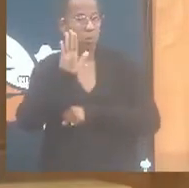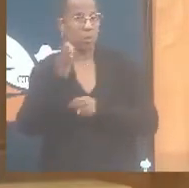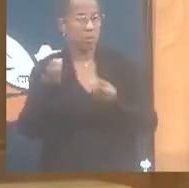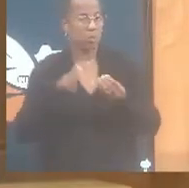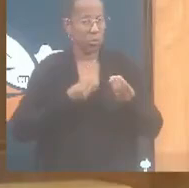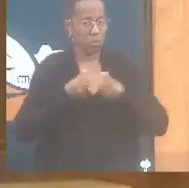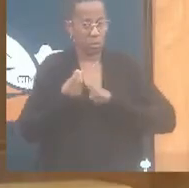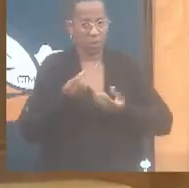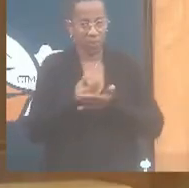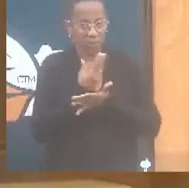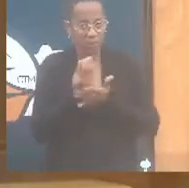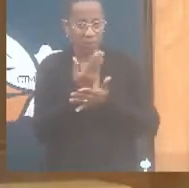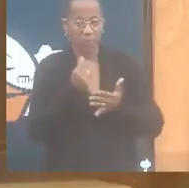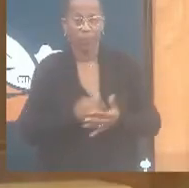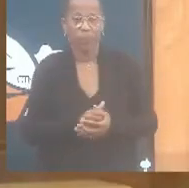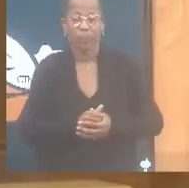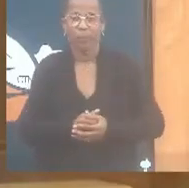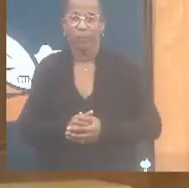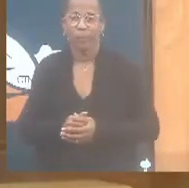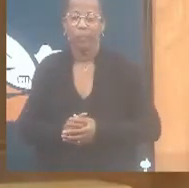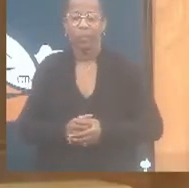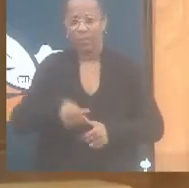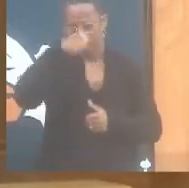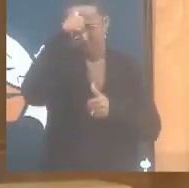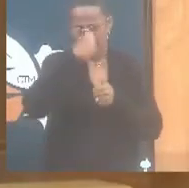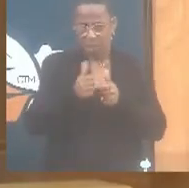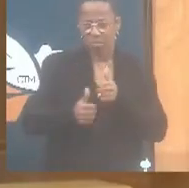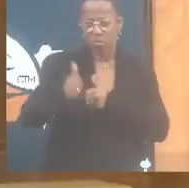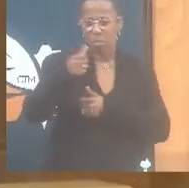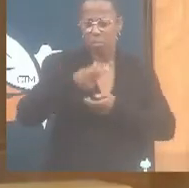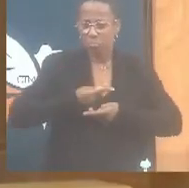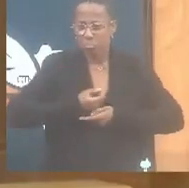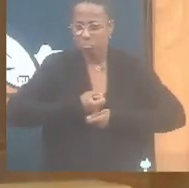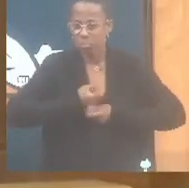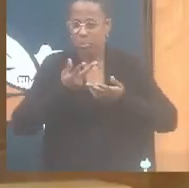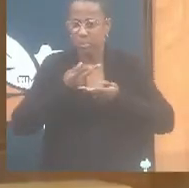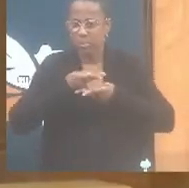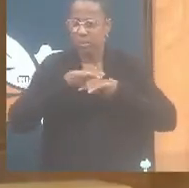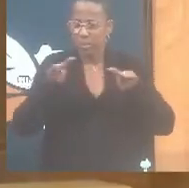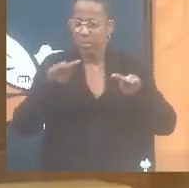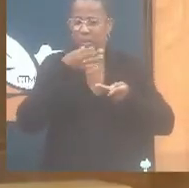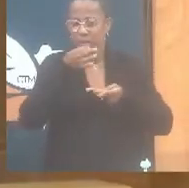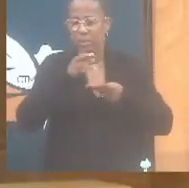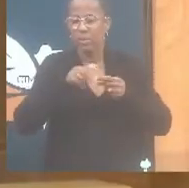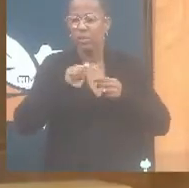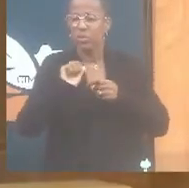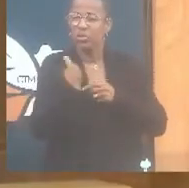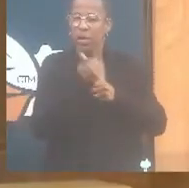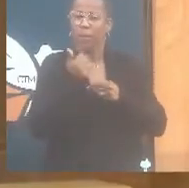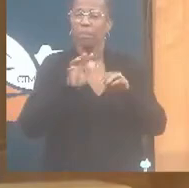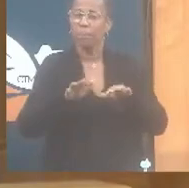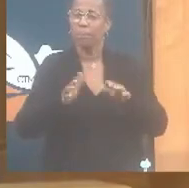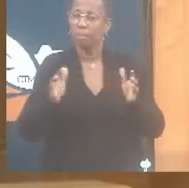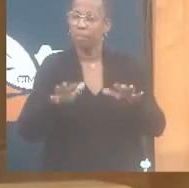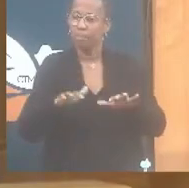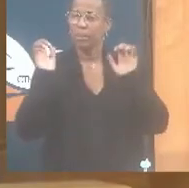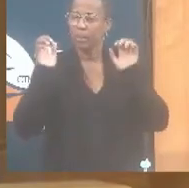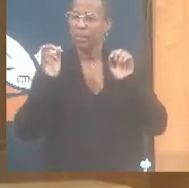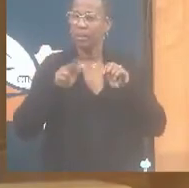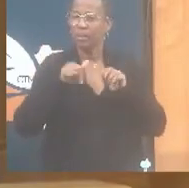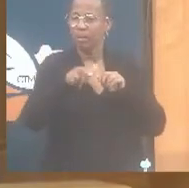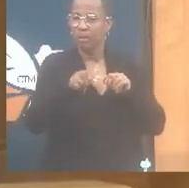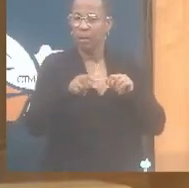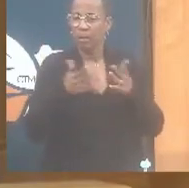éléments. Vous aviez proclamé verbalement à chaque séance plénière de l'Assemblée que la CTM a un